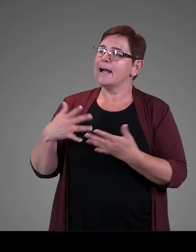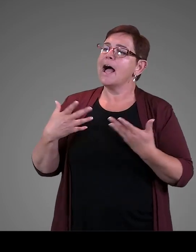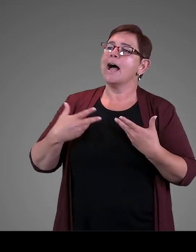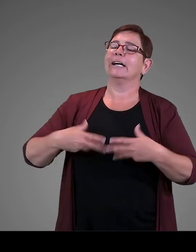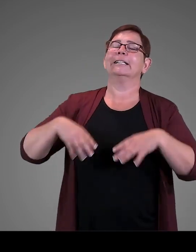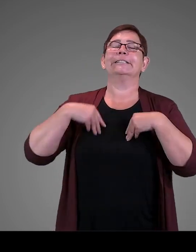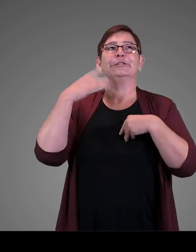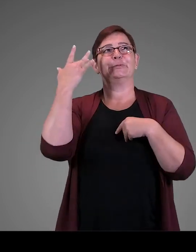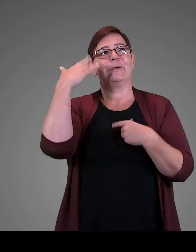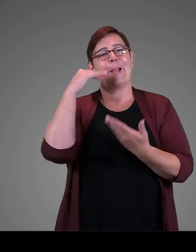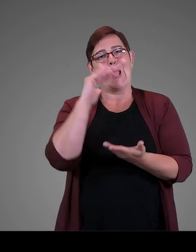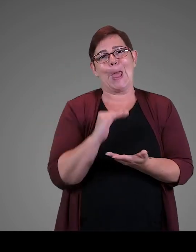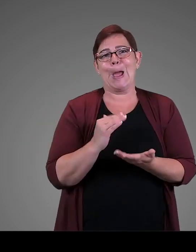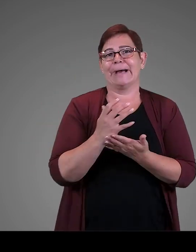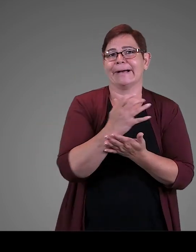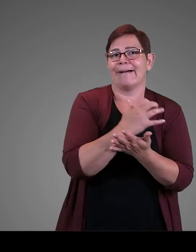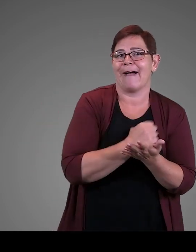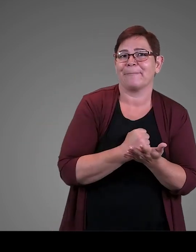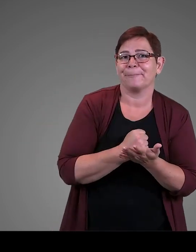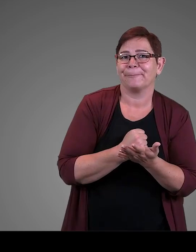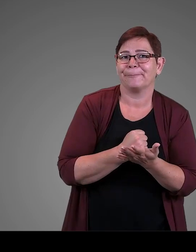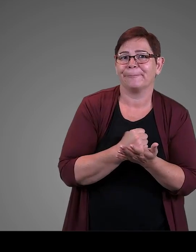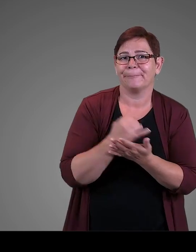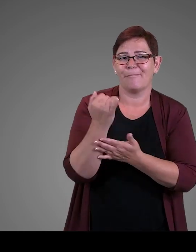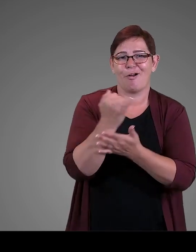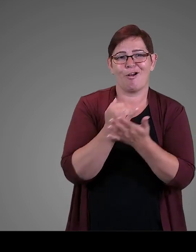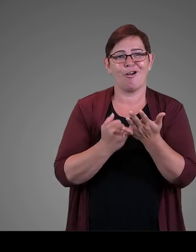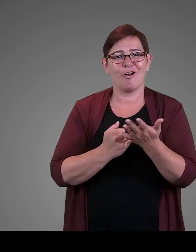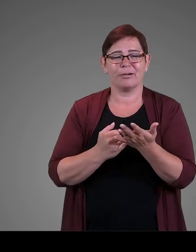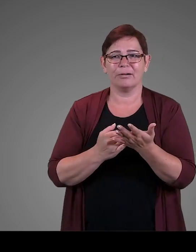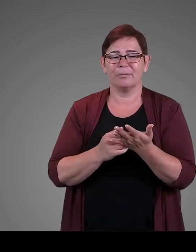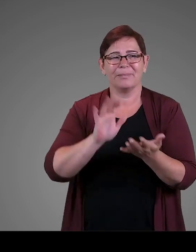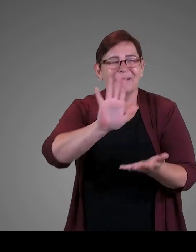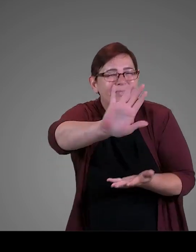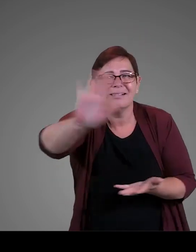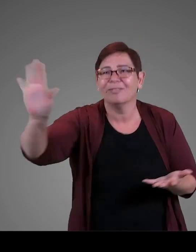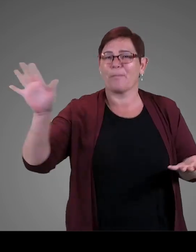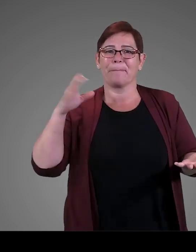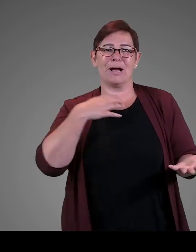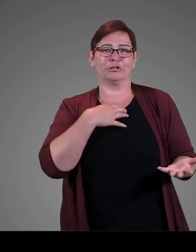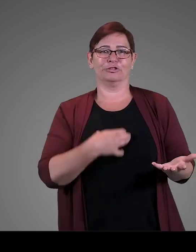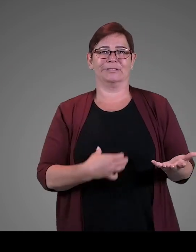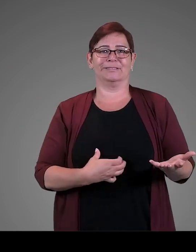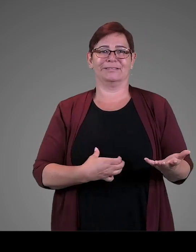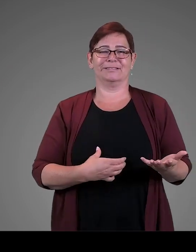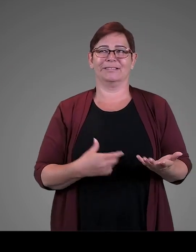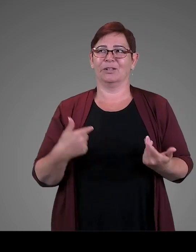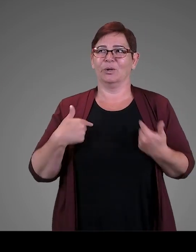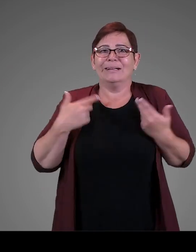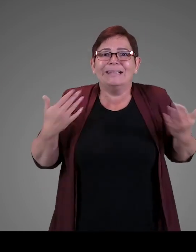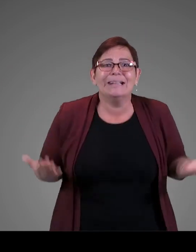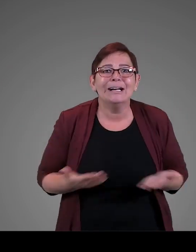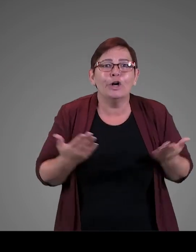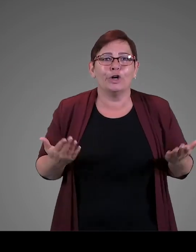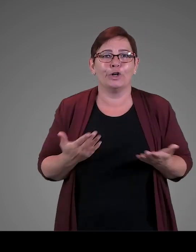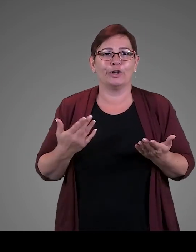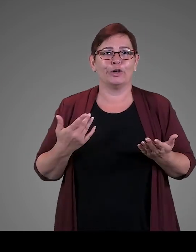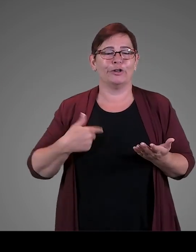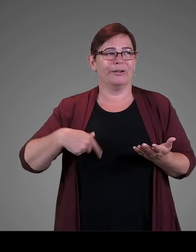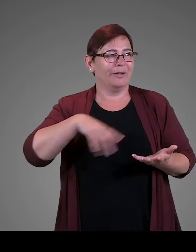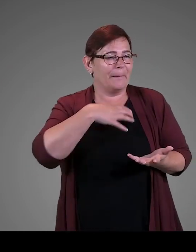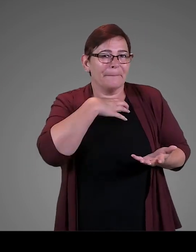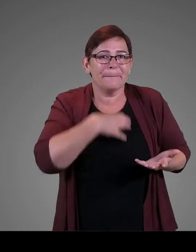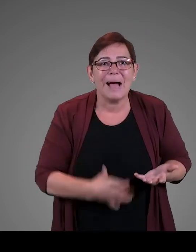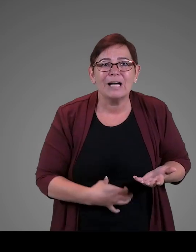le peu de revenus qui sont dans les arts. C'est ta passion anyway, c'est ta passion anyway. Puis nous, on est là aujourd'hui, c'est notre